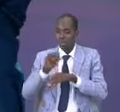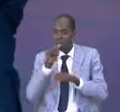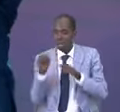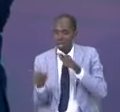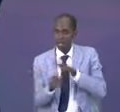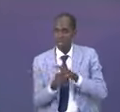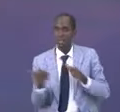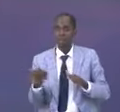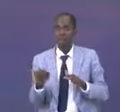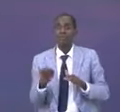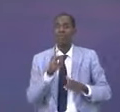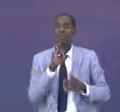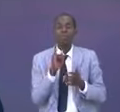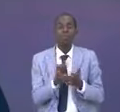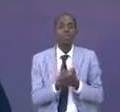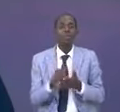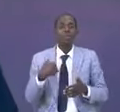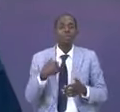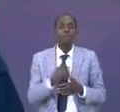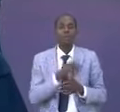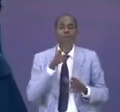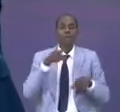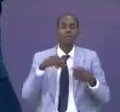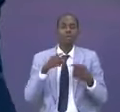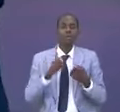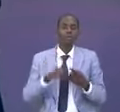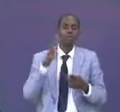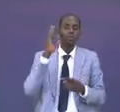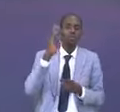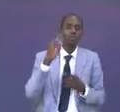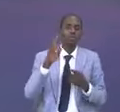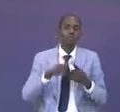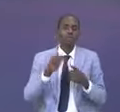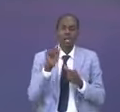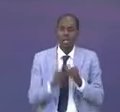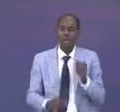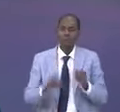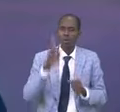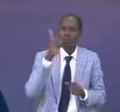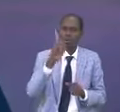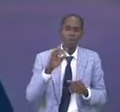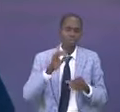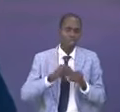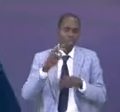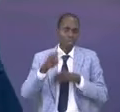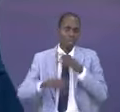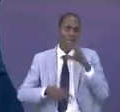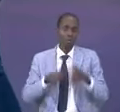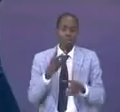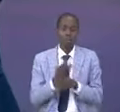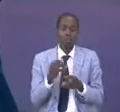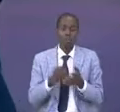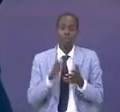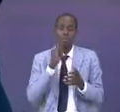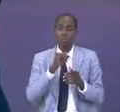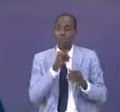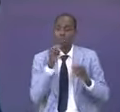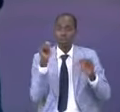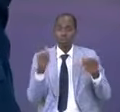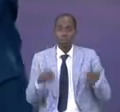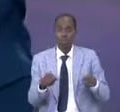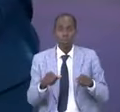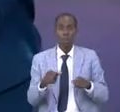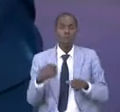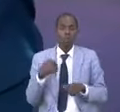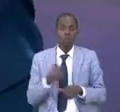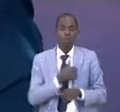humain des 8 milliards du monde avant que Jésus ne vienne ce n'est pas possible nous allons prêcher l'Évangile a eu des